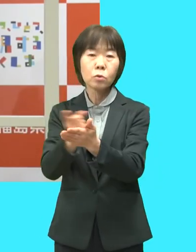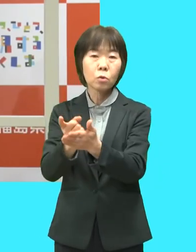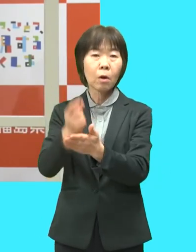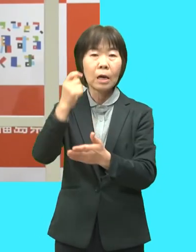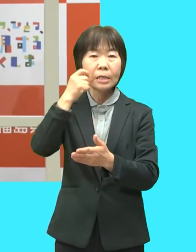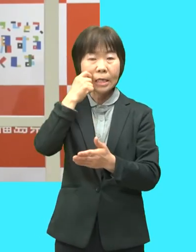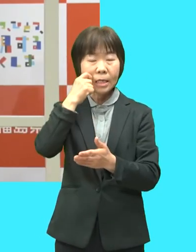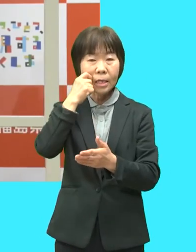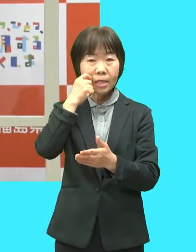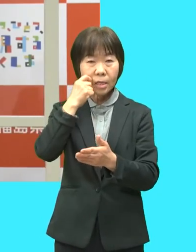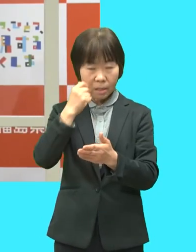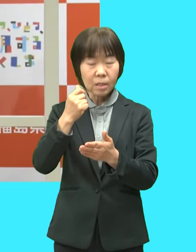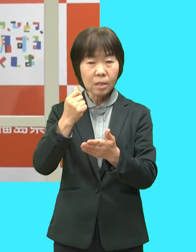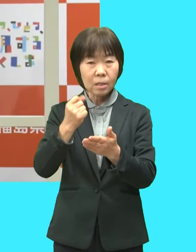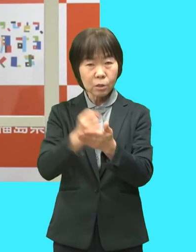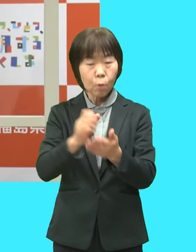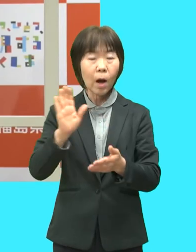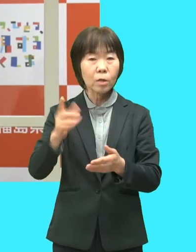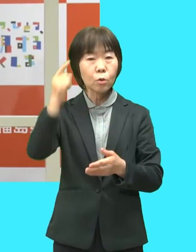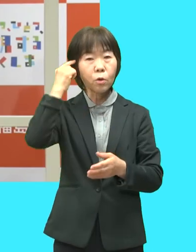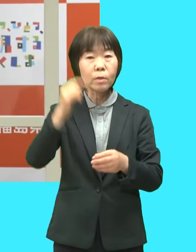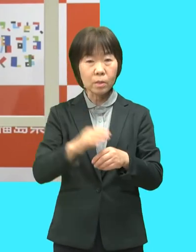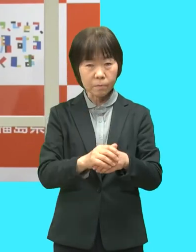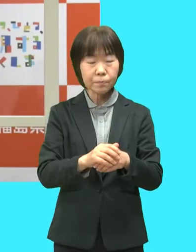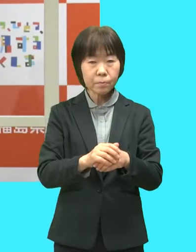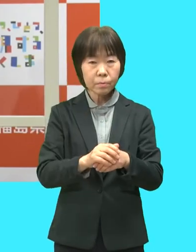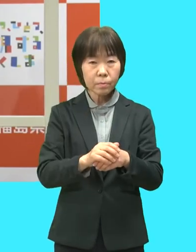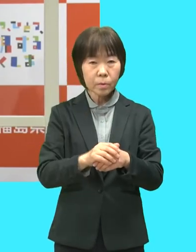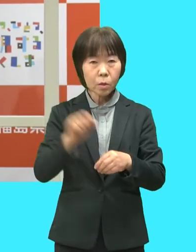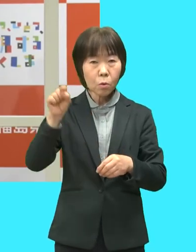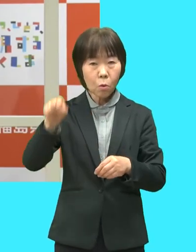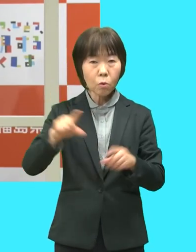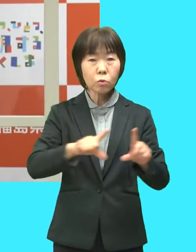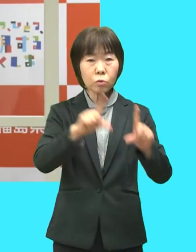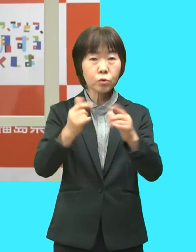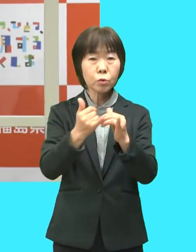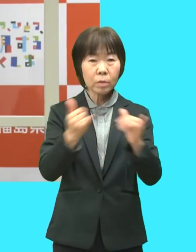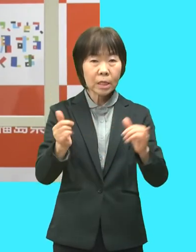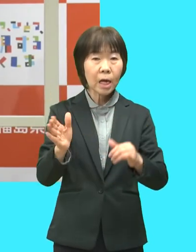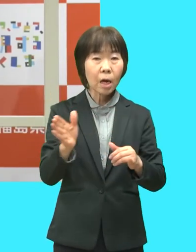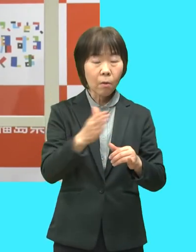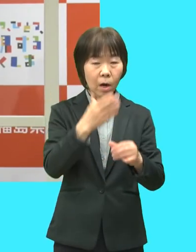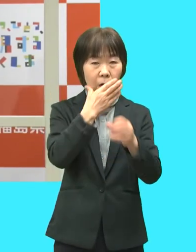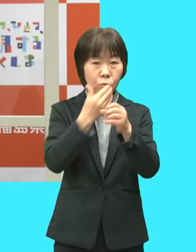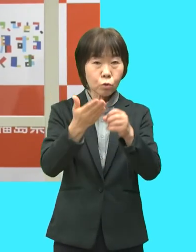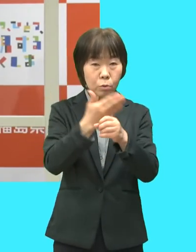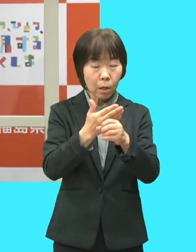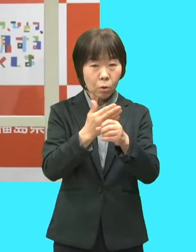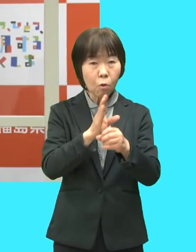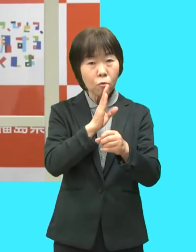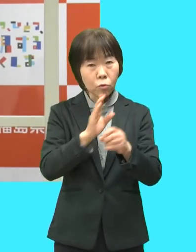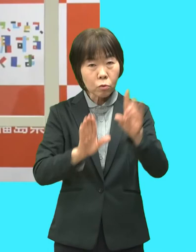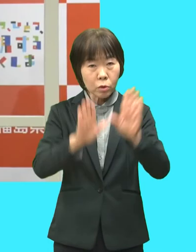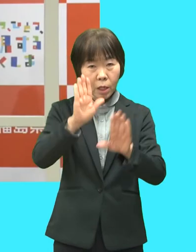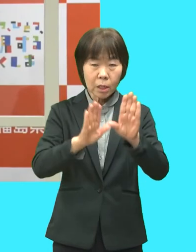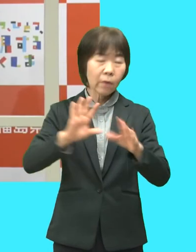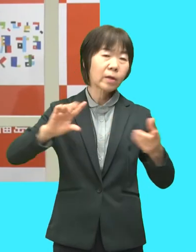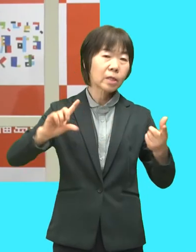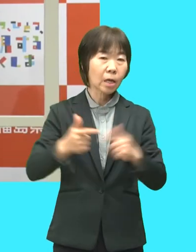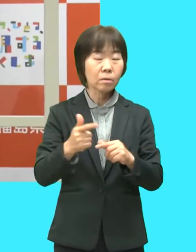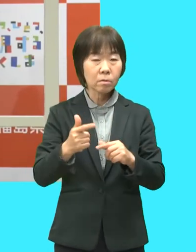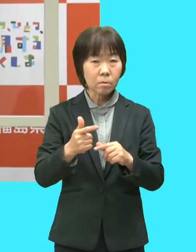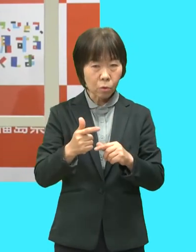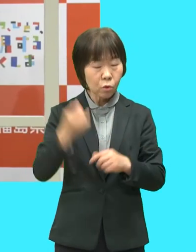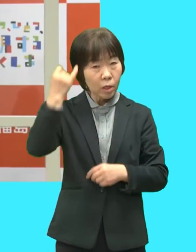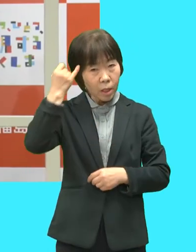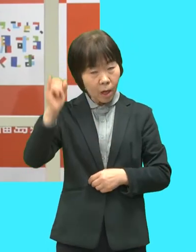ないという事情もあると思うんですけれども、まあ、帰還困難区域の住民からは福島のこれが本当の姿ではないという意見も